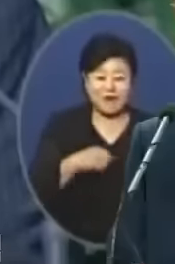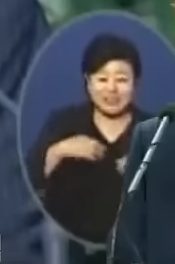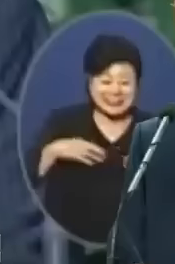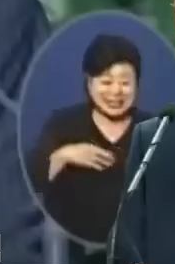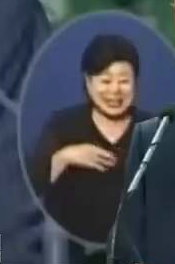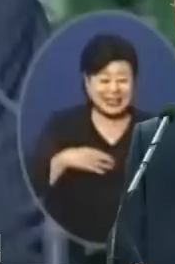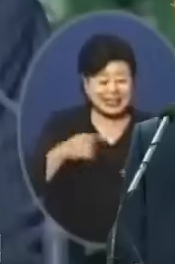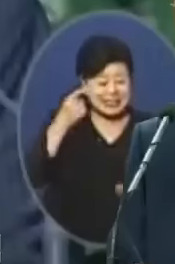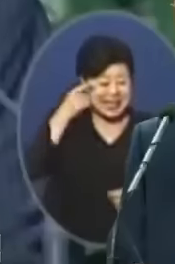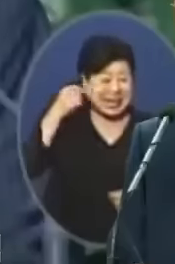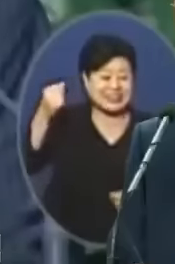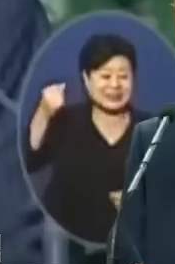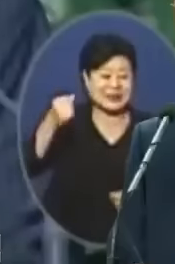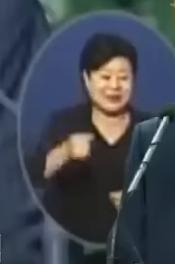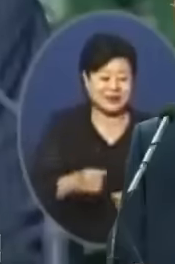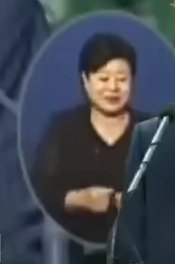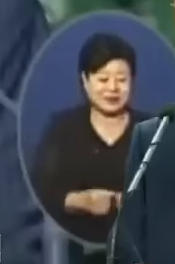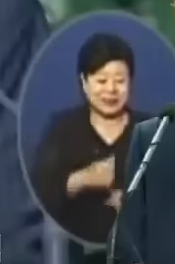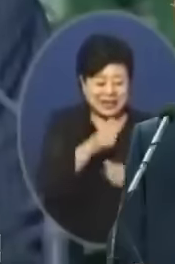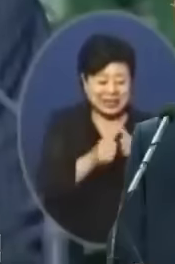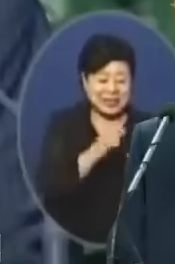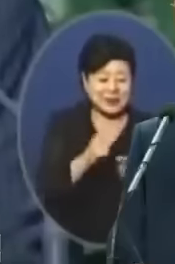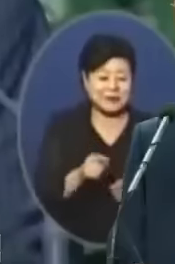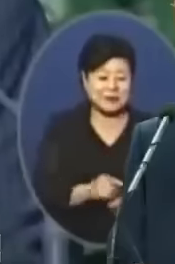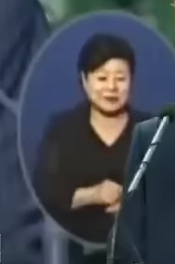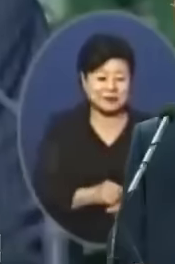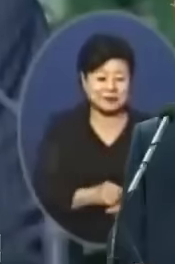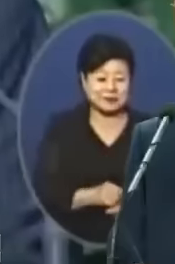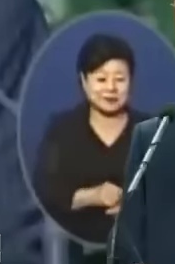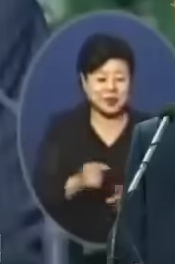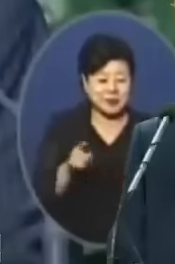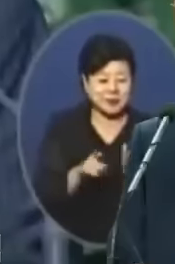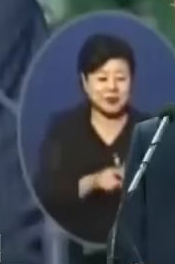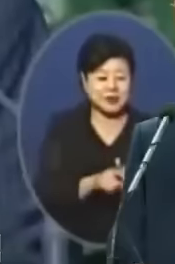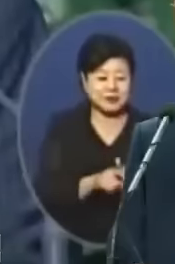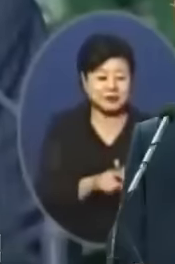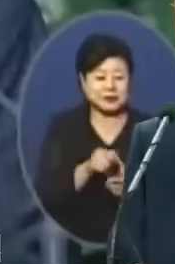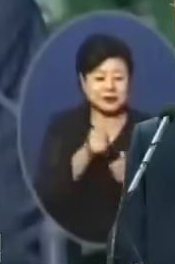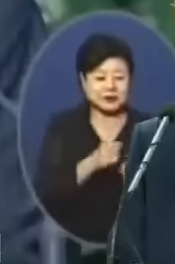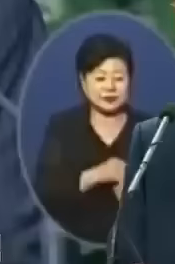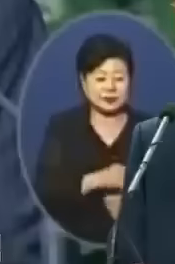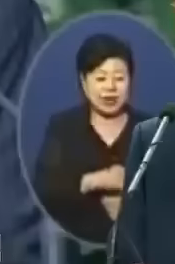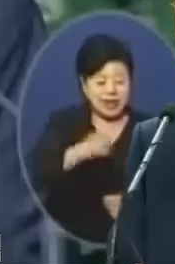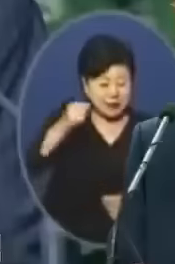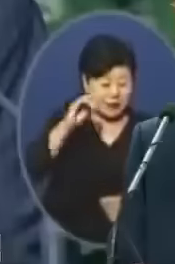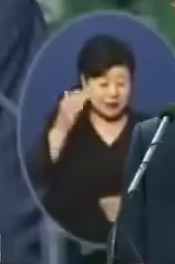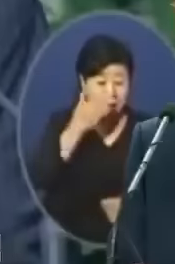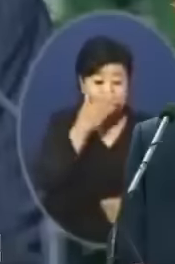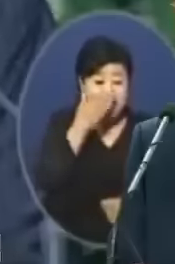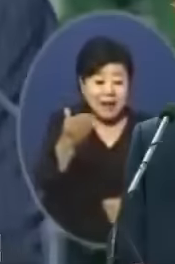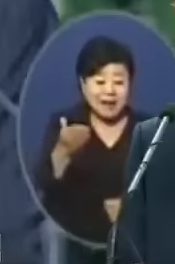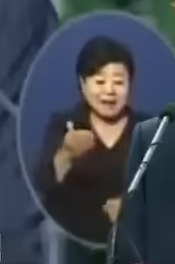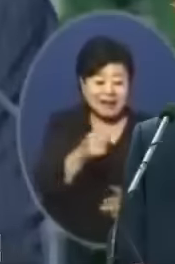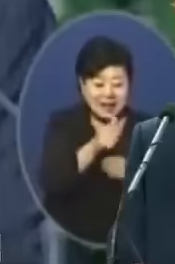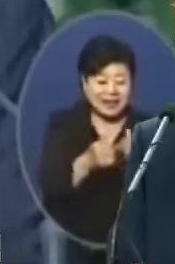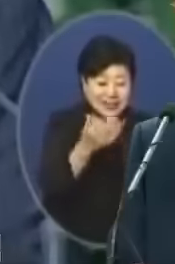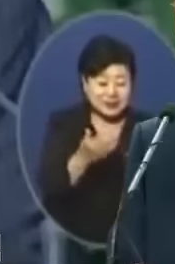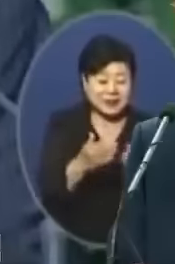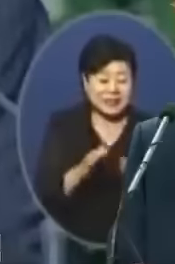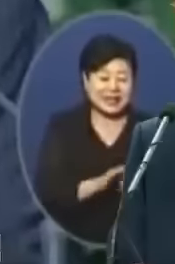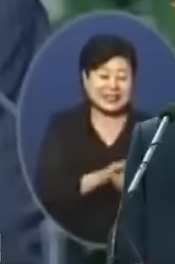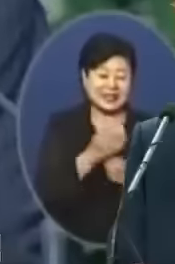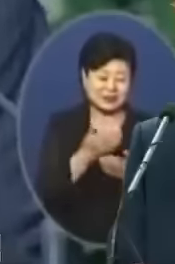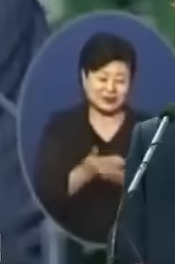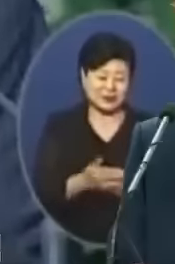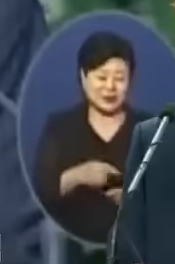자랑으로 생각하고, 하나님을 믿고 의지하면 믿음의 시험에 모조리 합격되는 것입니다. 하나님이 나를